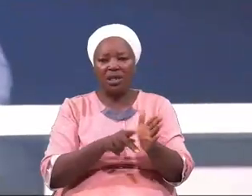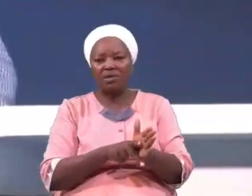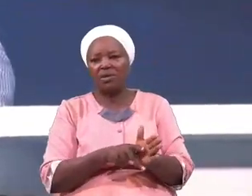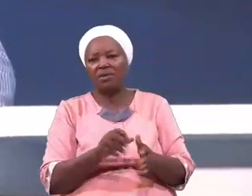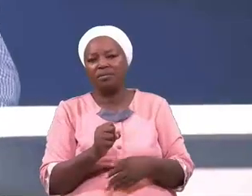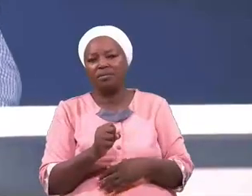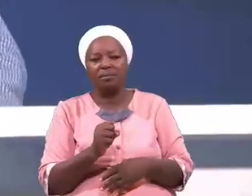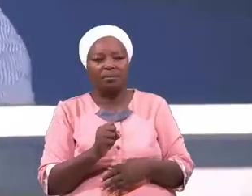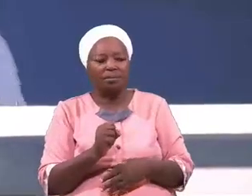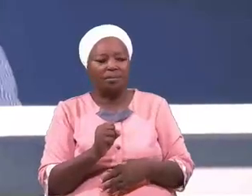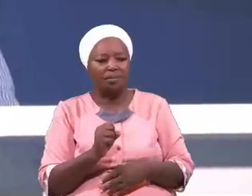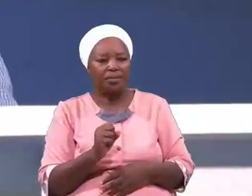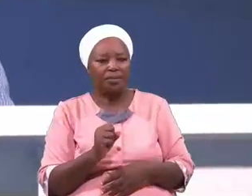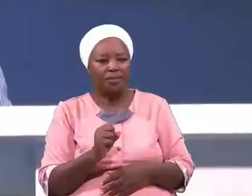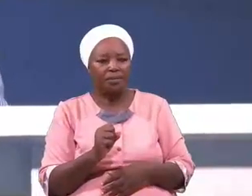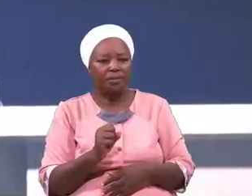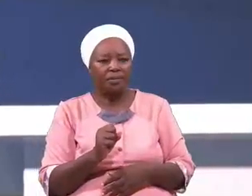L'obéissance à son précepte,